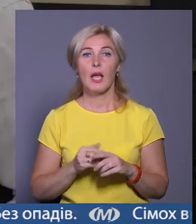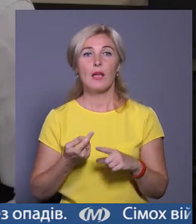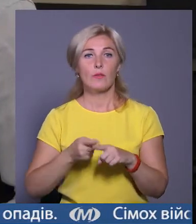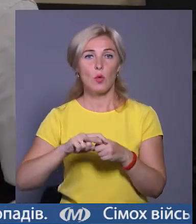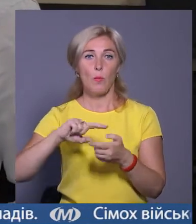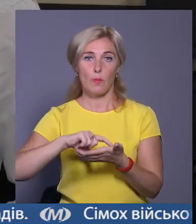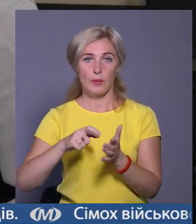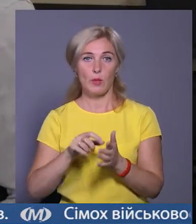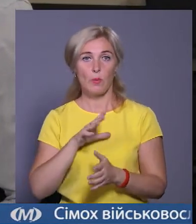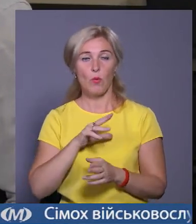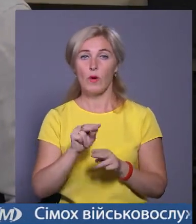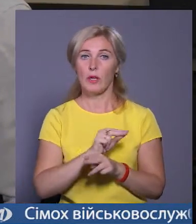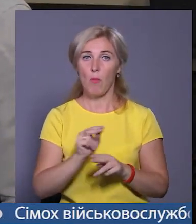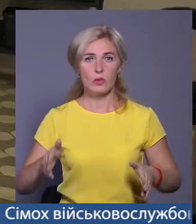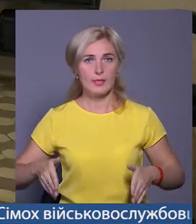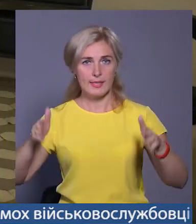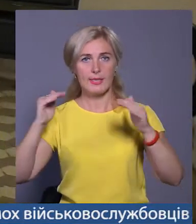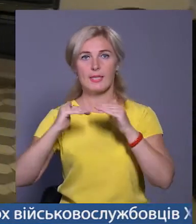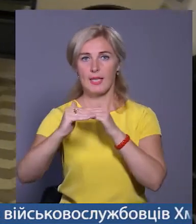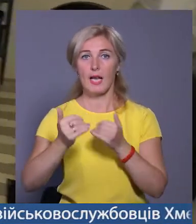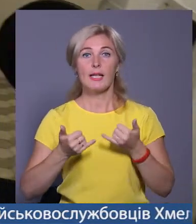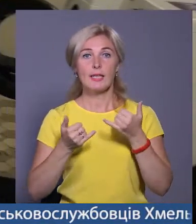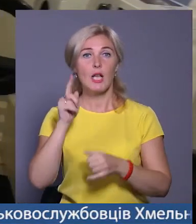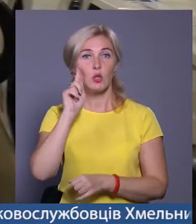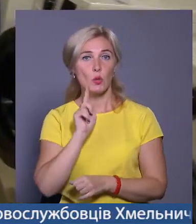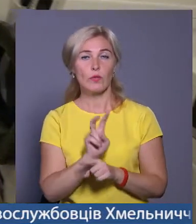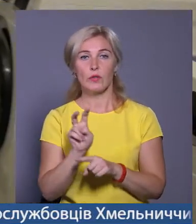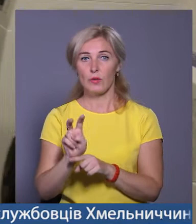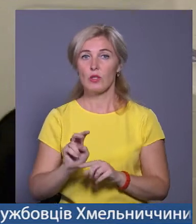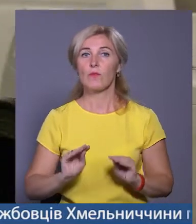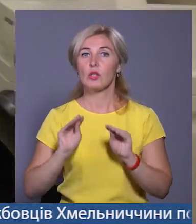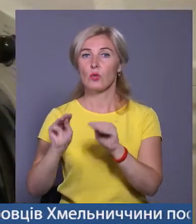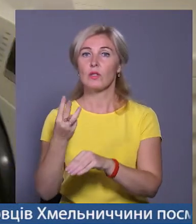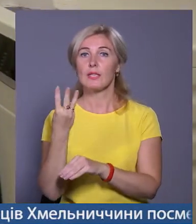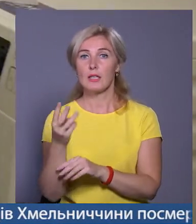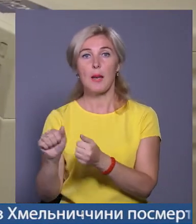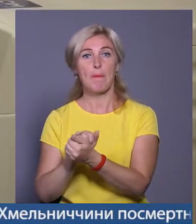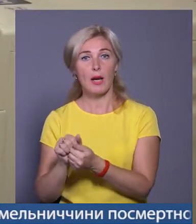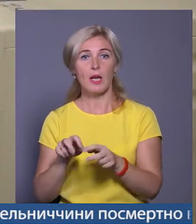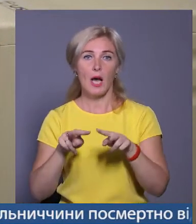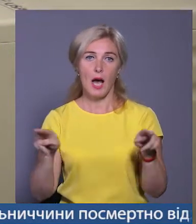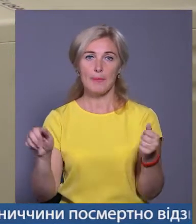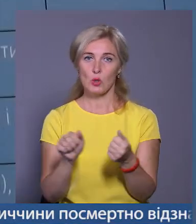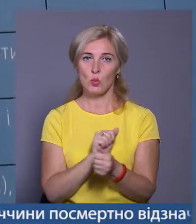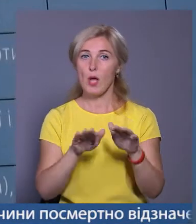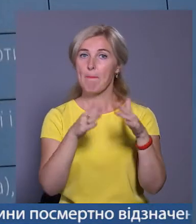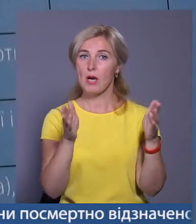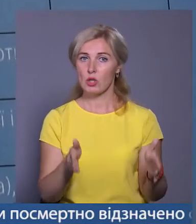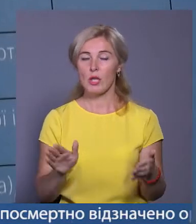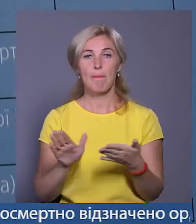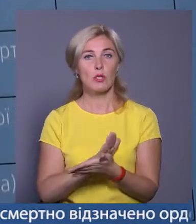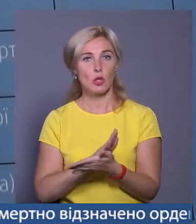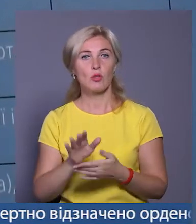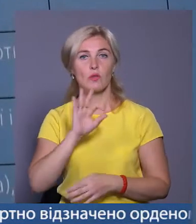був зроблений ремонт стін і стелі. Для зручності відвідувачів встановили 3 пральних та стільки ж сушильних машин.